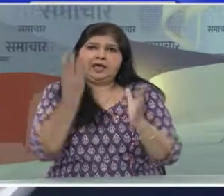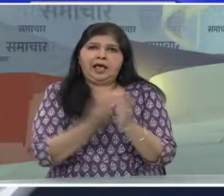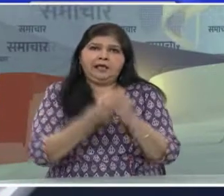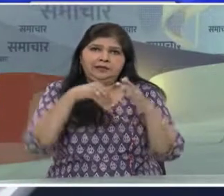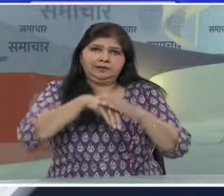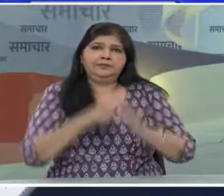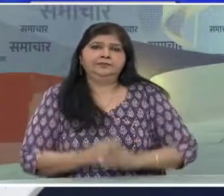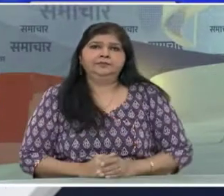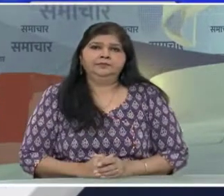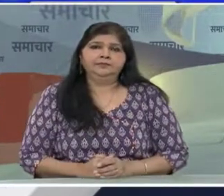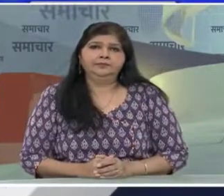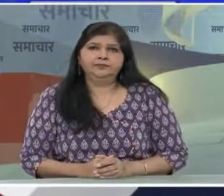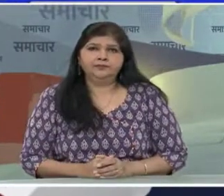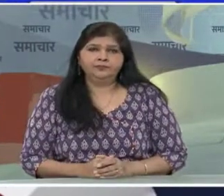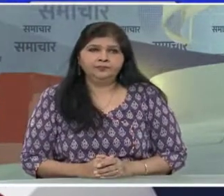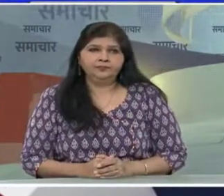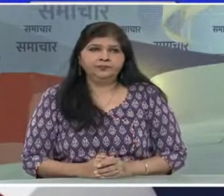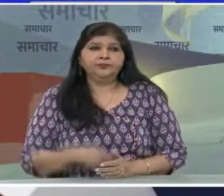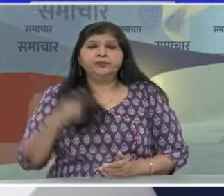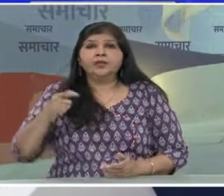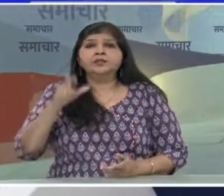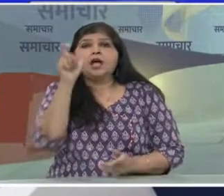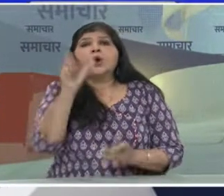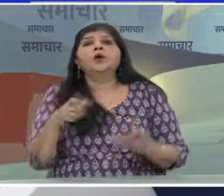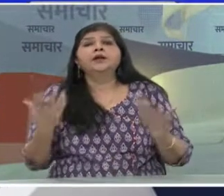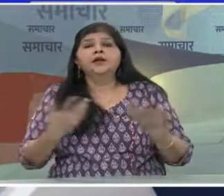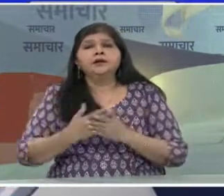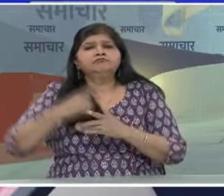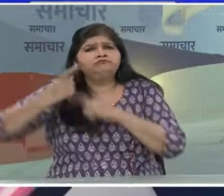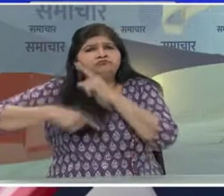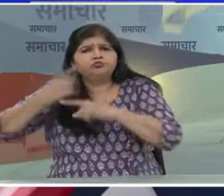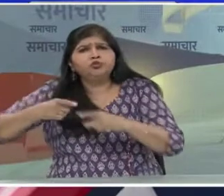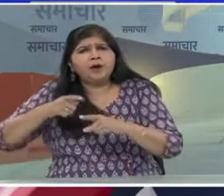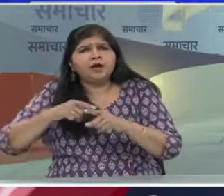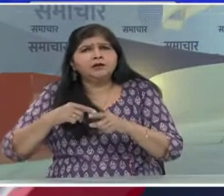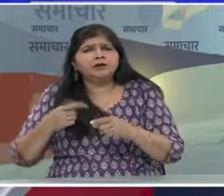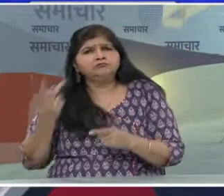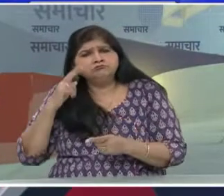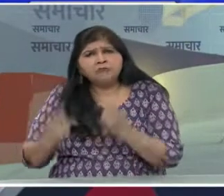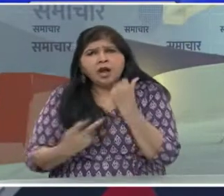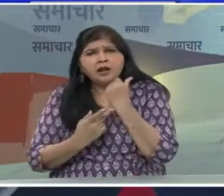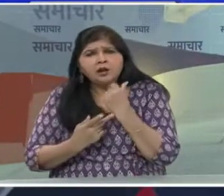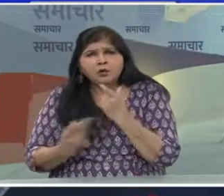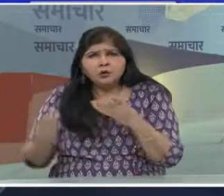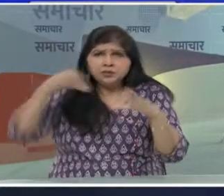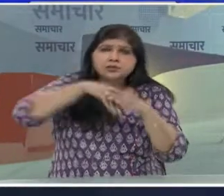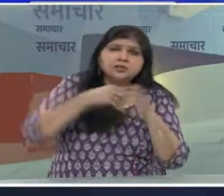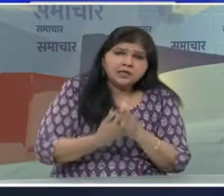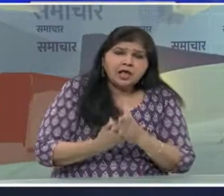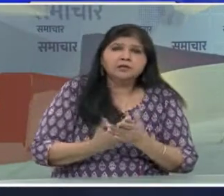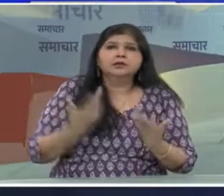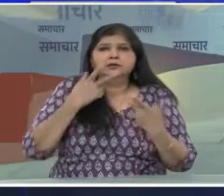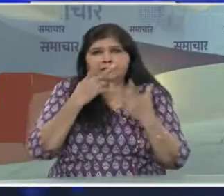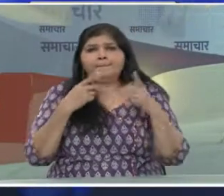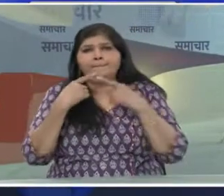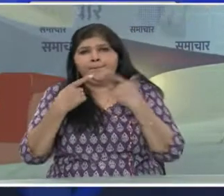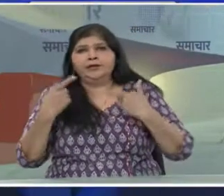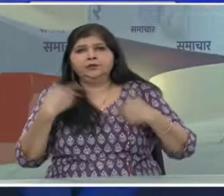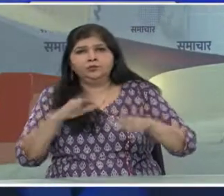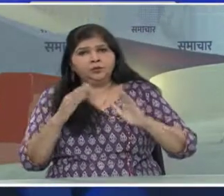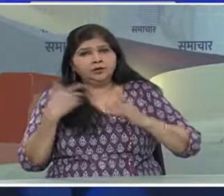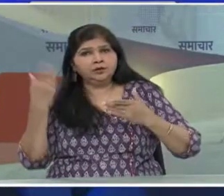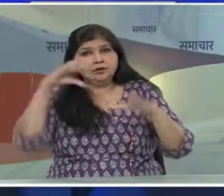और जैसे इसका कंटेंट है उसको भी रीडिज़ाइन करने की बात कही है, टेक्नोलॉजी का उपयोग करने की बात कही है,